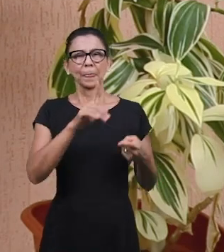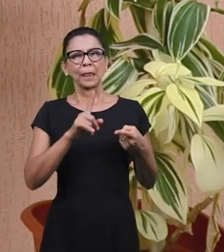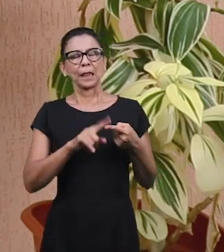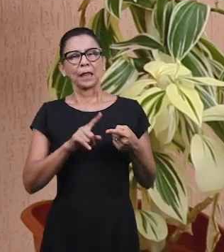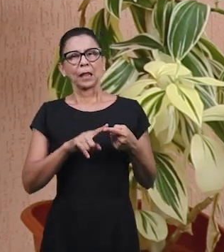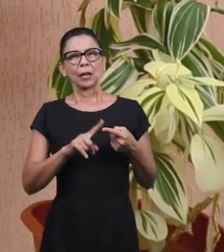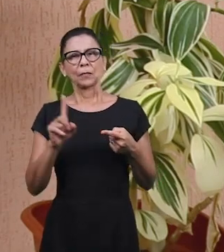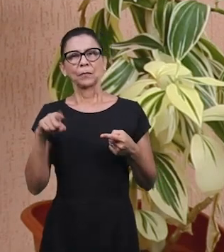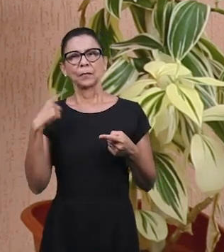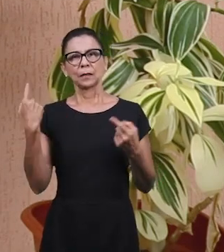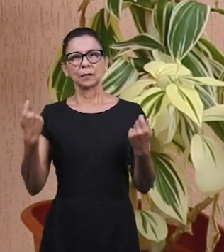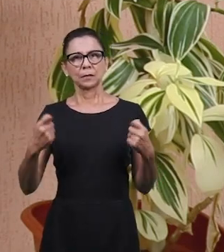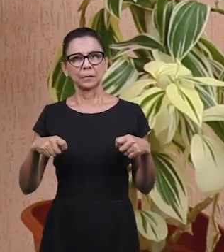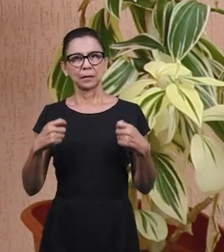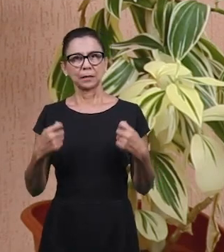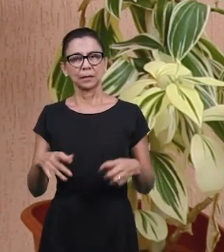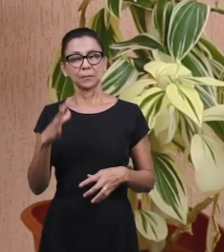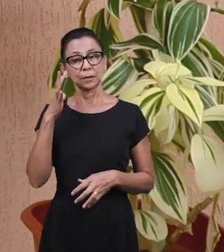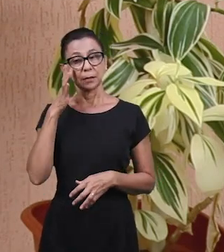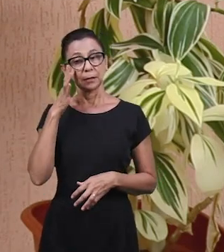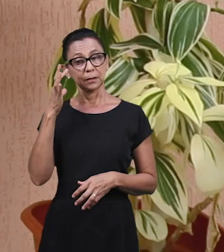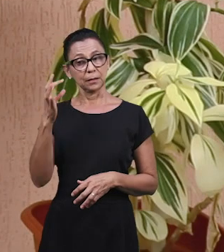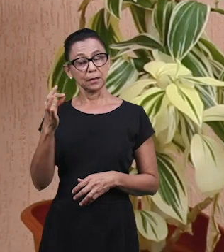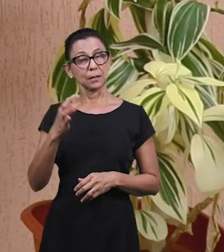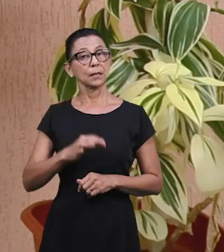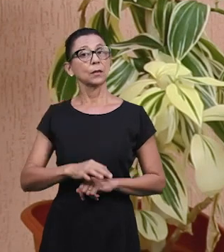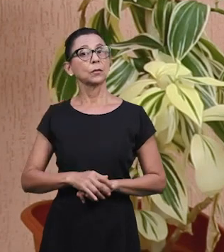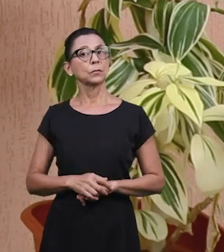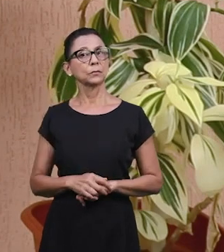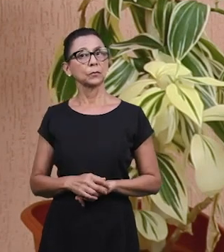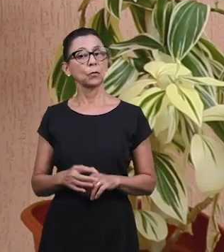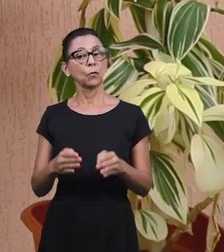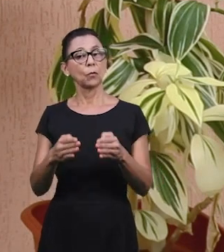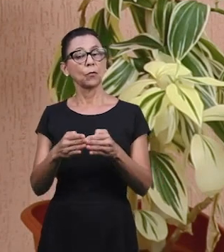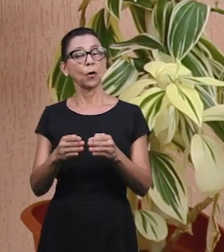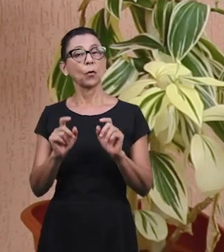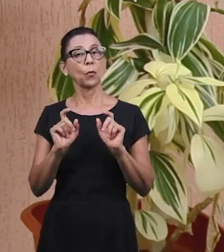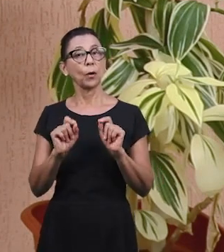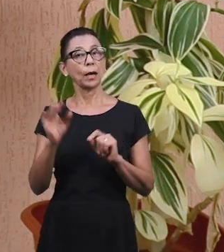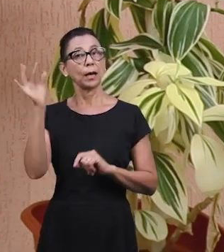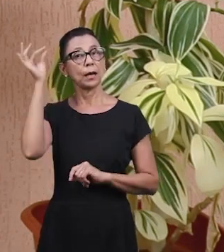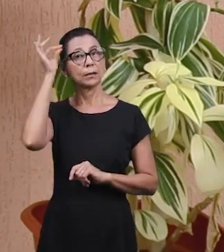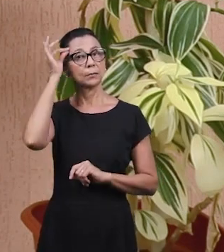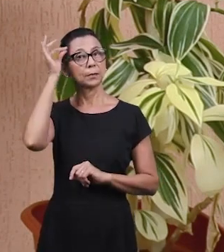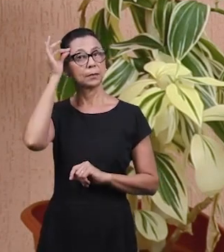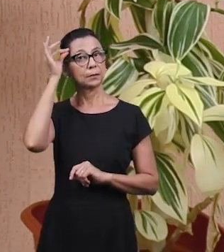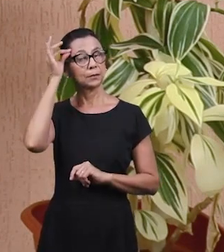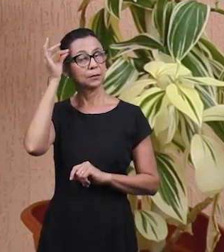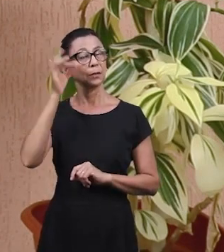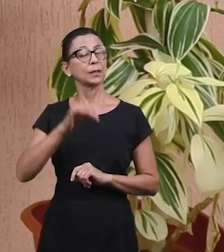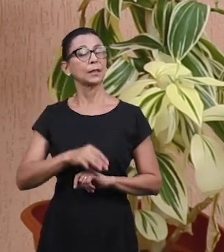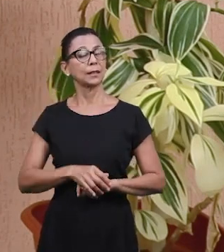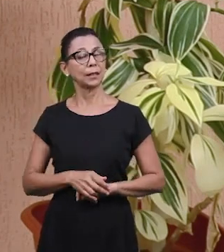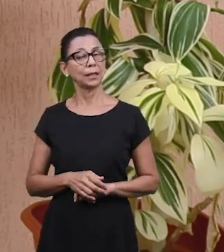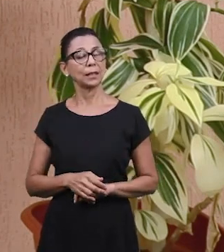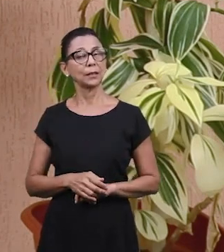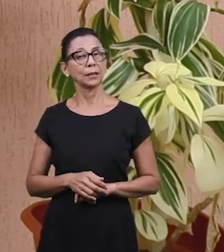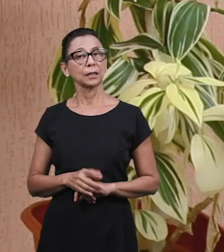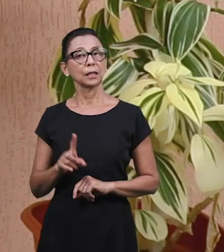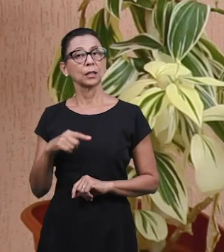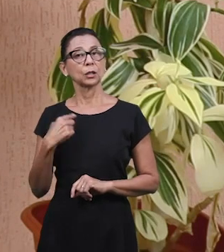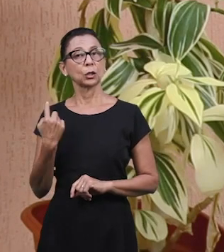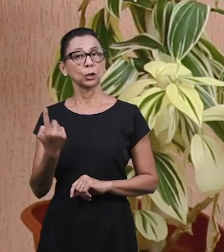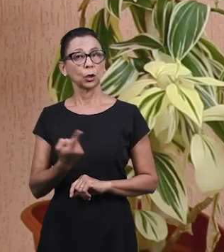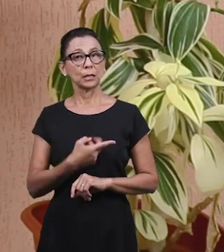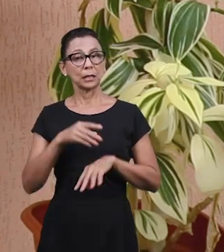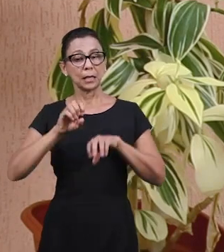pour fonctionner? La première chose dont nous avons besoin, c'est pour le côté spirituel. Nous sommes en train de